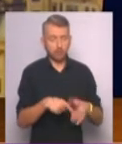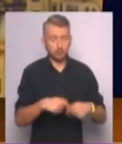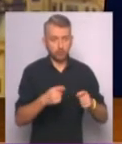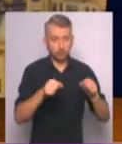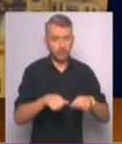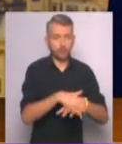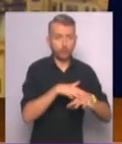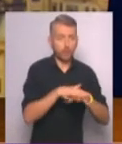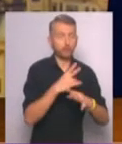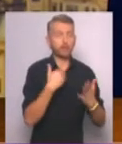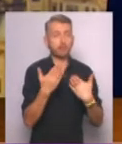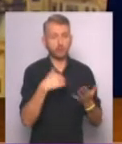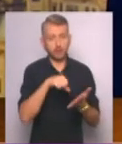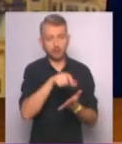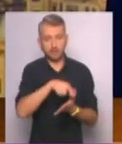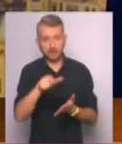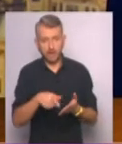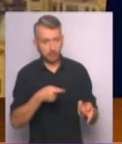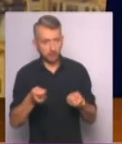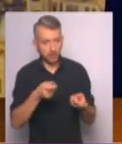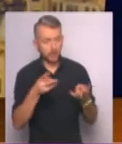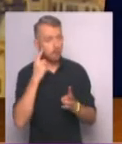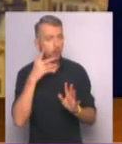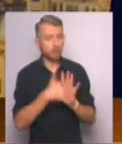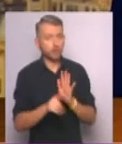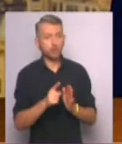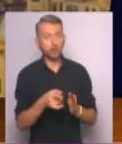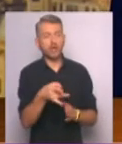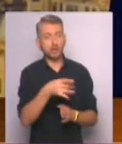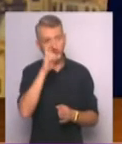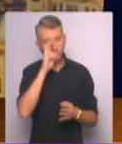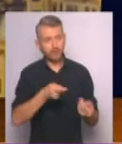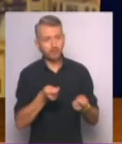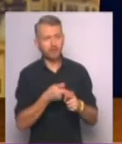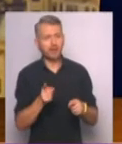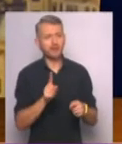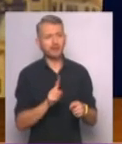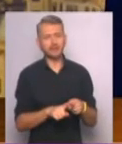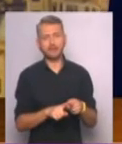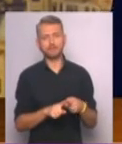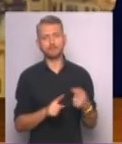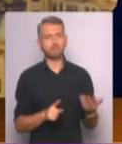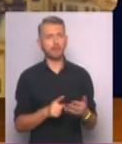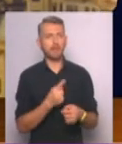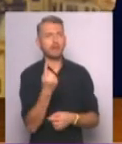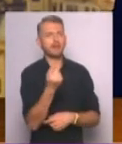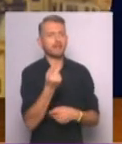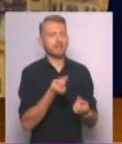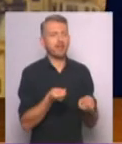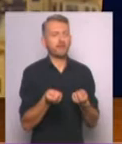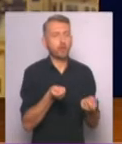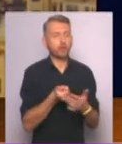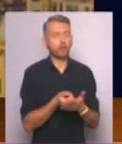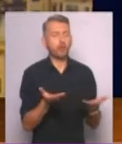спілкування з представниками влади, оскільки треба розуміти, що наразі районна держадміністрація – це, ну, це єдина влада, до якої